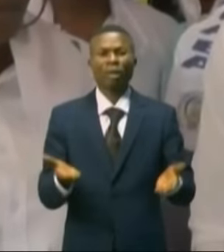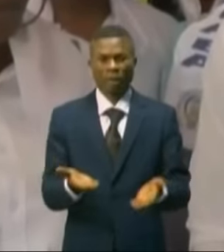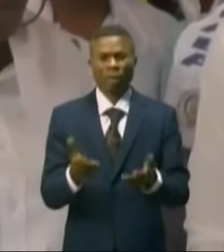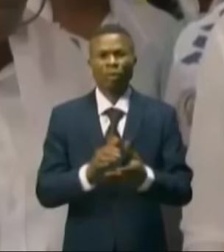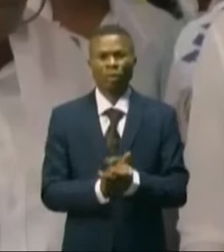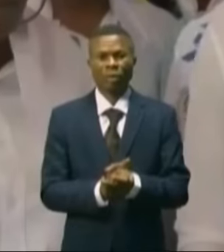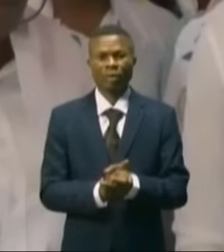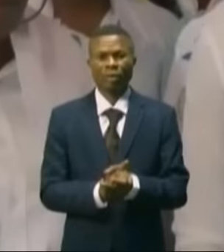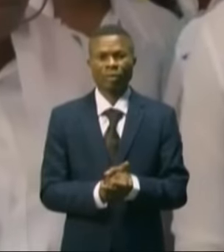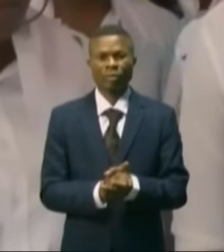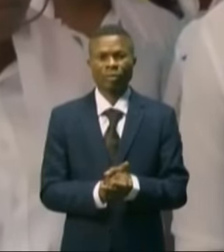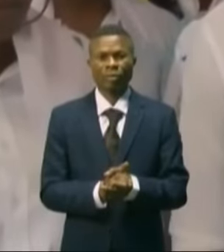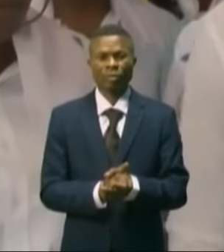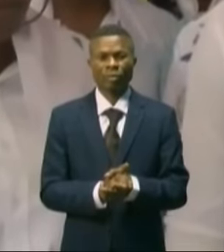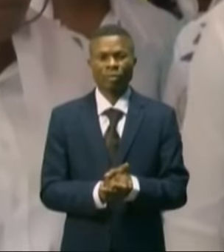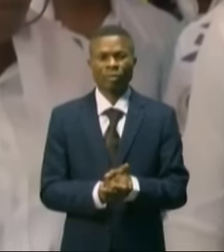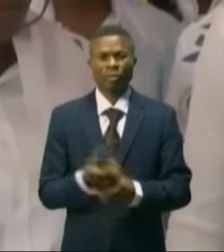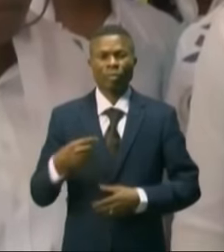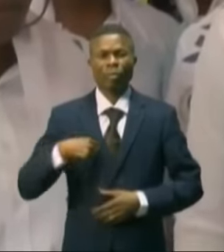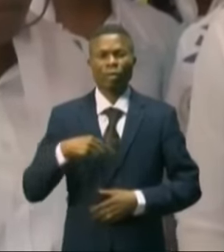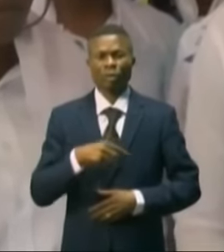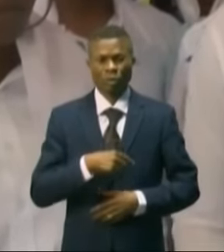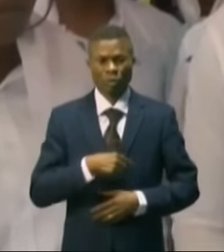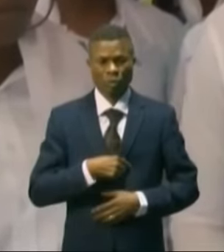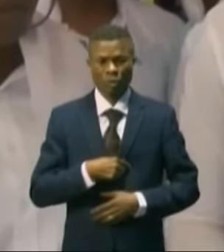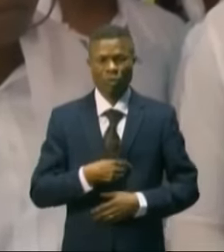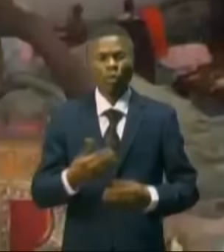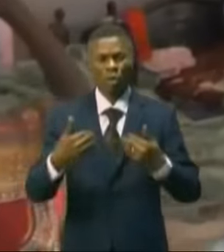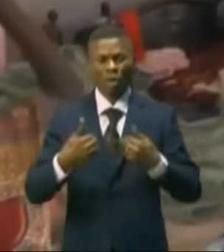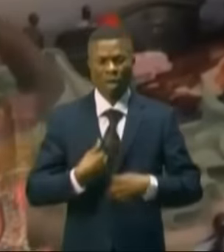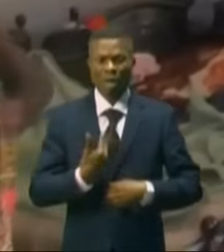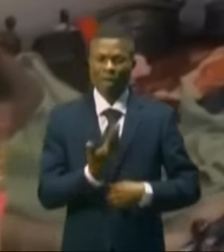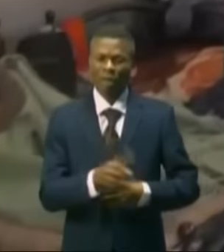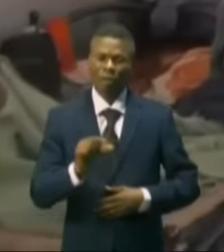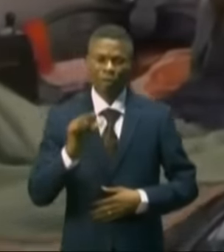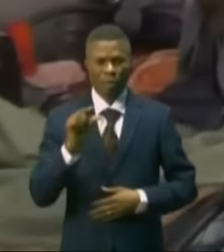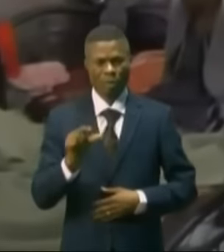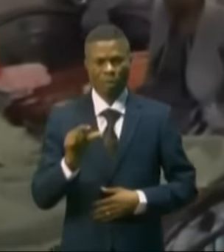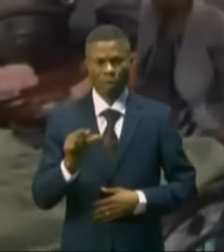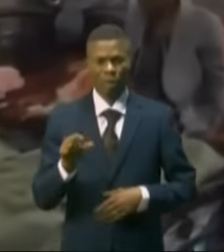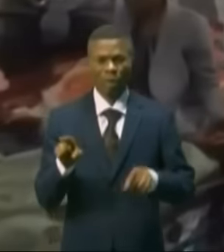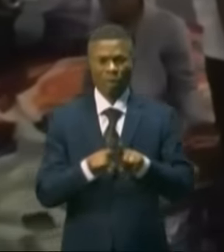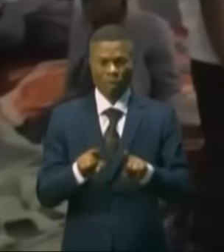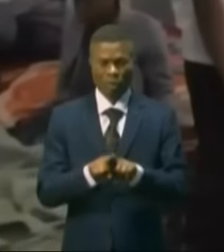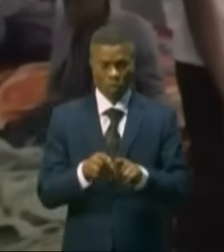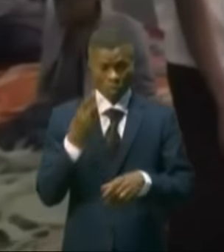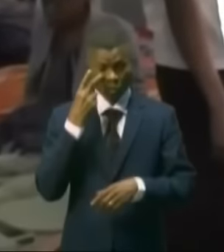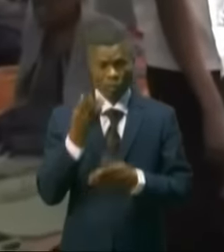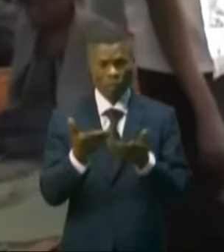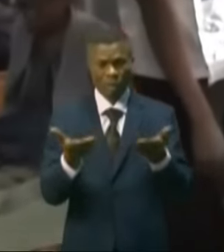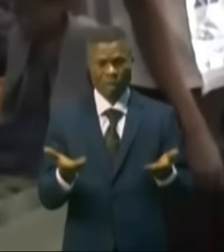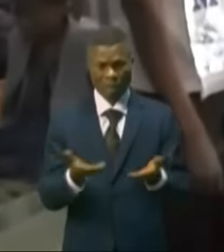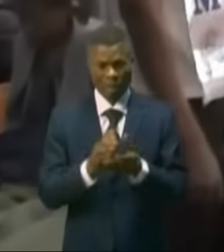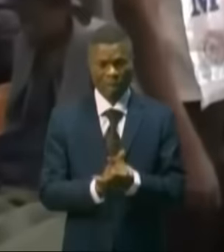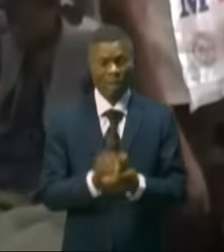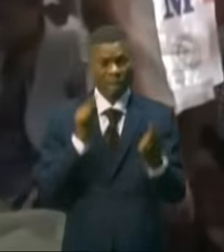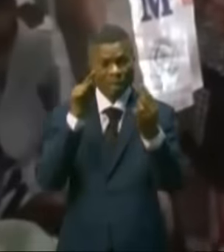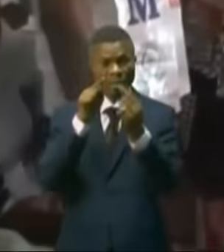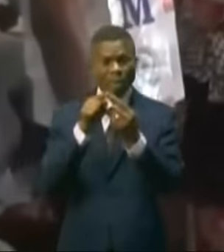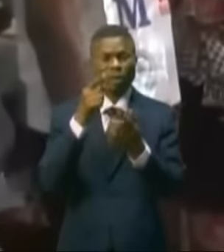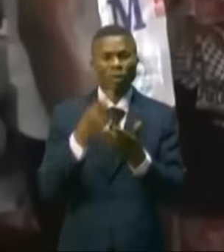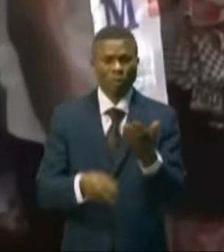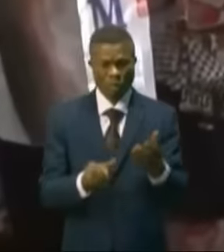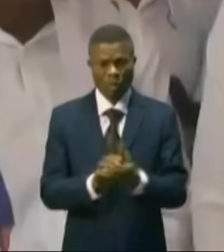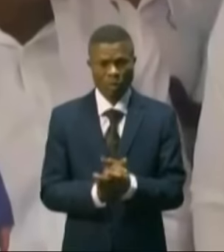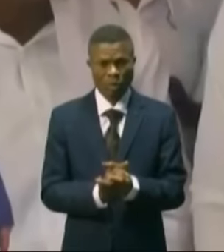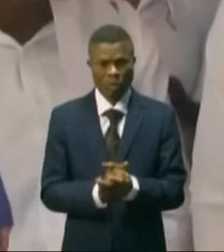et donner quelque chose. Et comme vous l'avez vu, dans l'objectif de